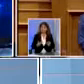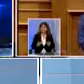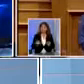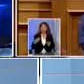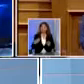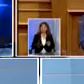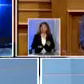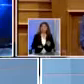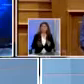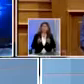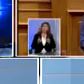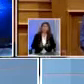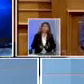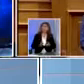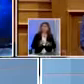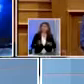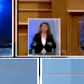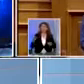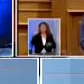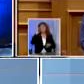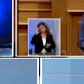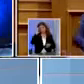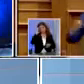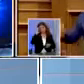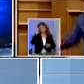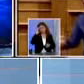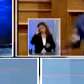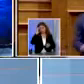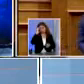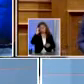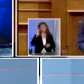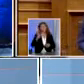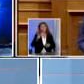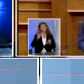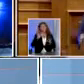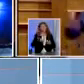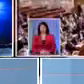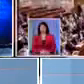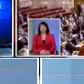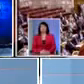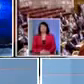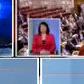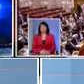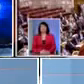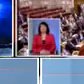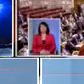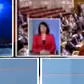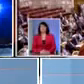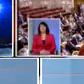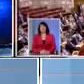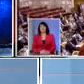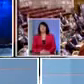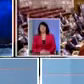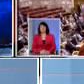αρχικά δηλαδή μετά το Σεπτέμβριο, μου είχε πει τώρα, πέντε υπουργούς πήρε ο Καμένος, πέντε δικαιούσε και εσύ. Του